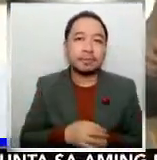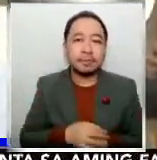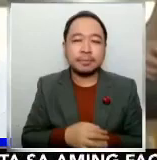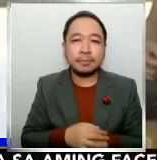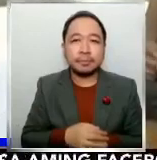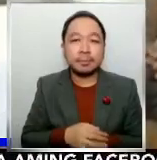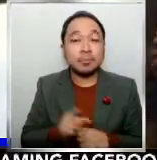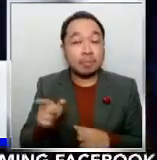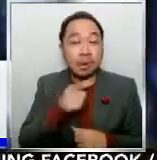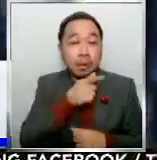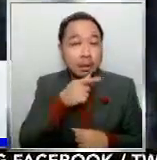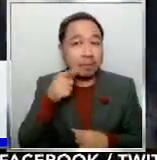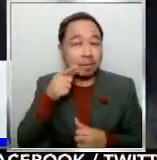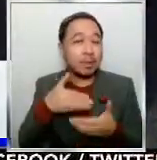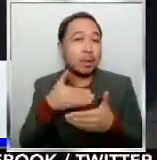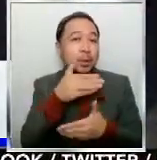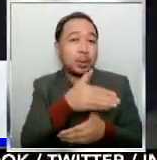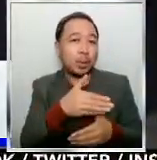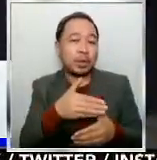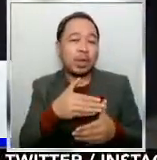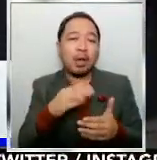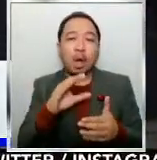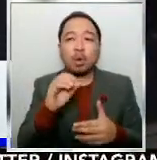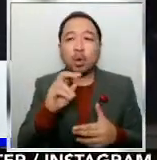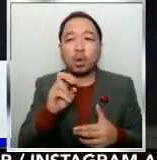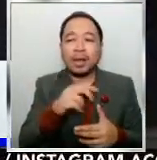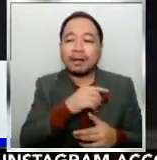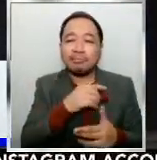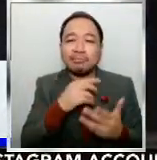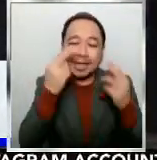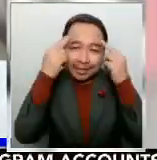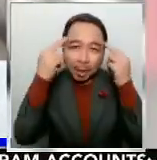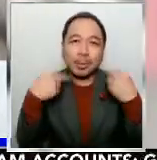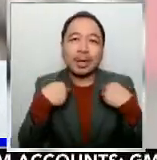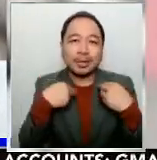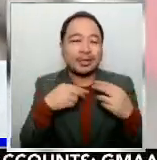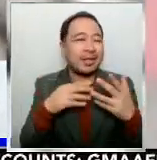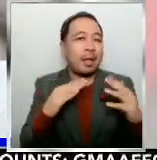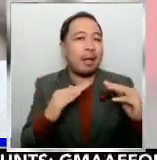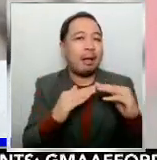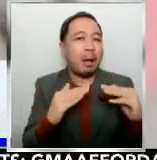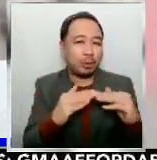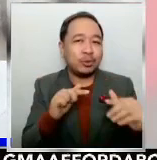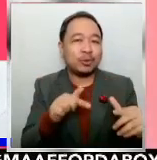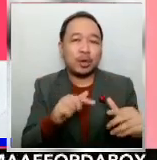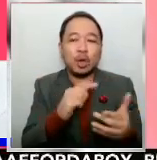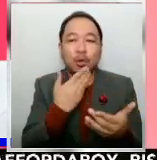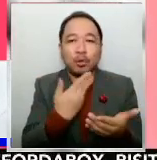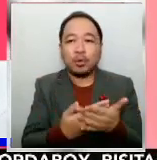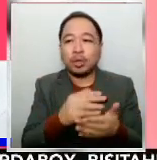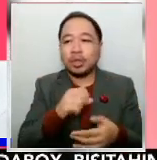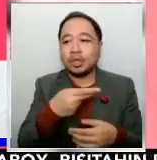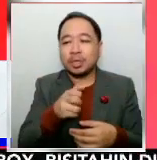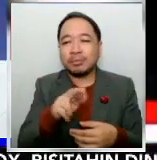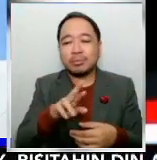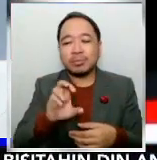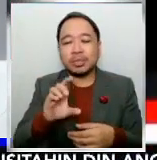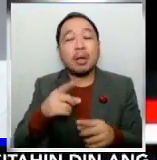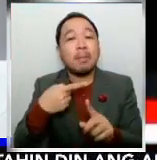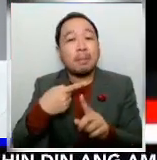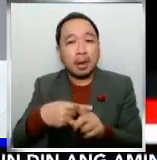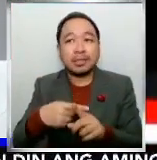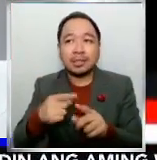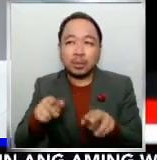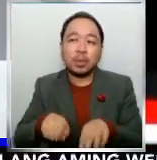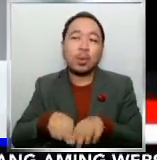Good Shepherd Convent at pinangunahan din ang ribbon cutting ceremony sa pagbubukas ng Lenny Kiko Campaign Headquarters.